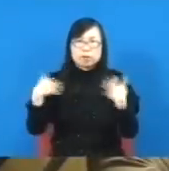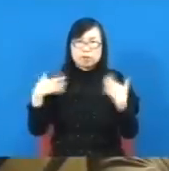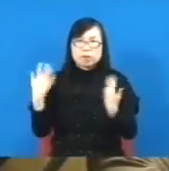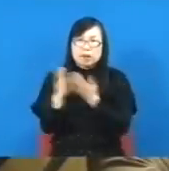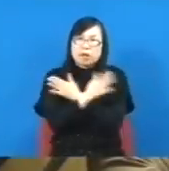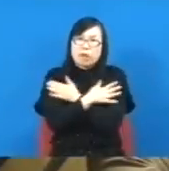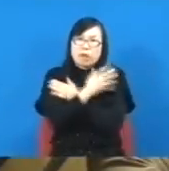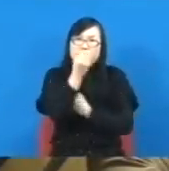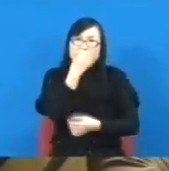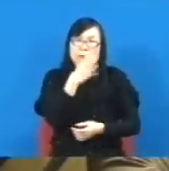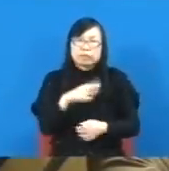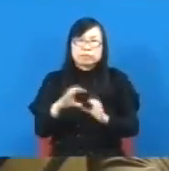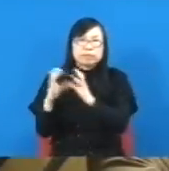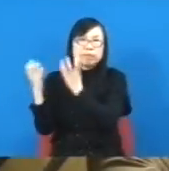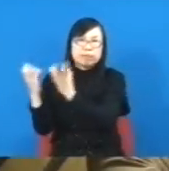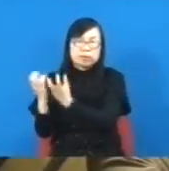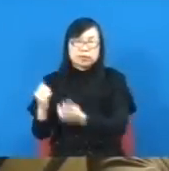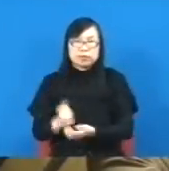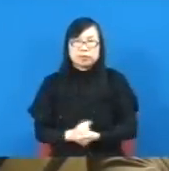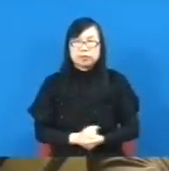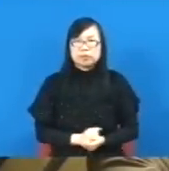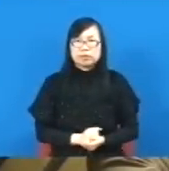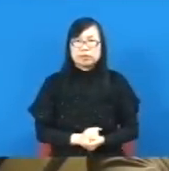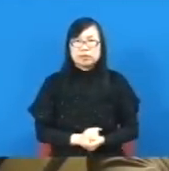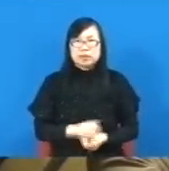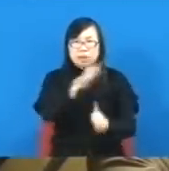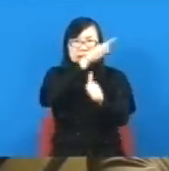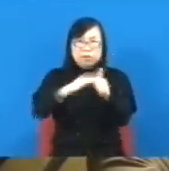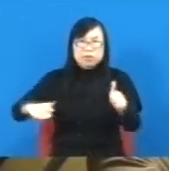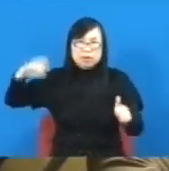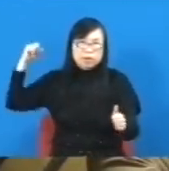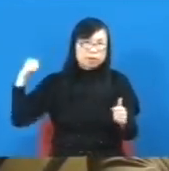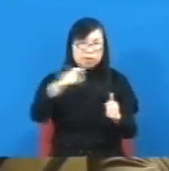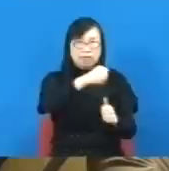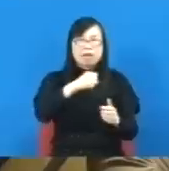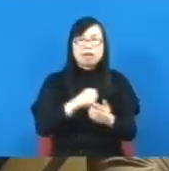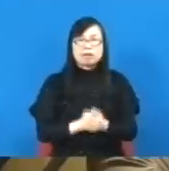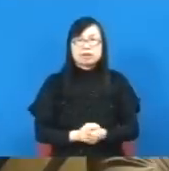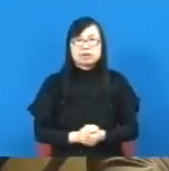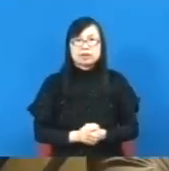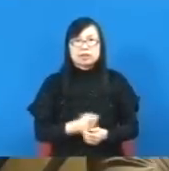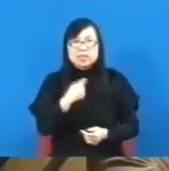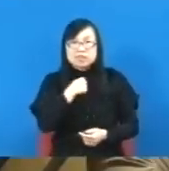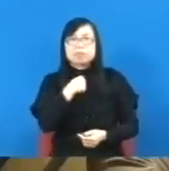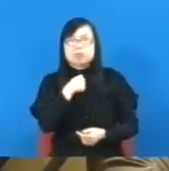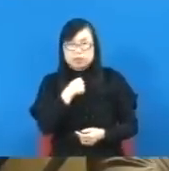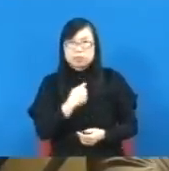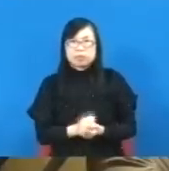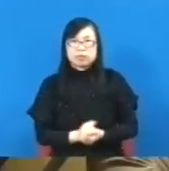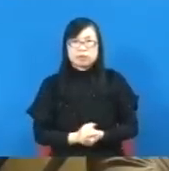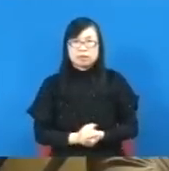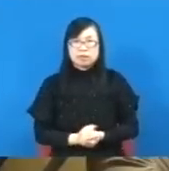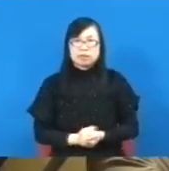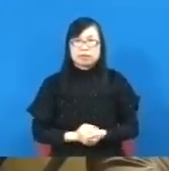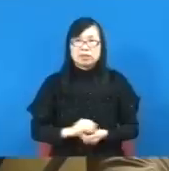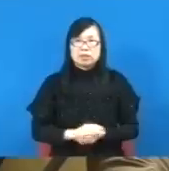喎。 即係叫你翻屋企嗰扎啦！ 啊，即係又話要殺，又去打，又話咩？我話哥使唔使啊？ 年30萬，你俾我唞